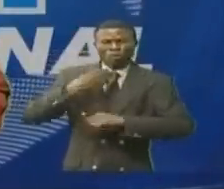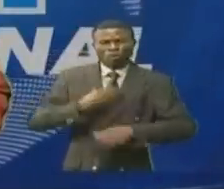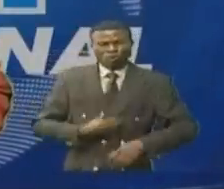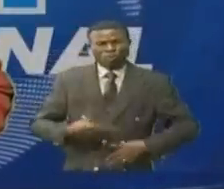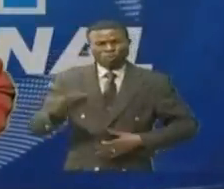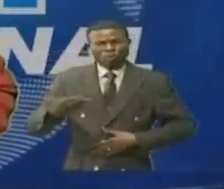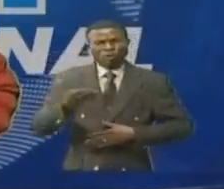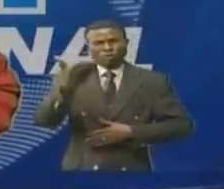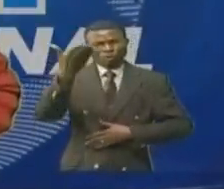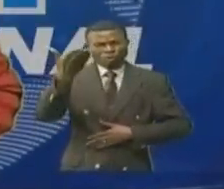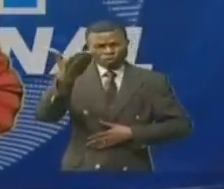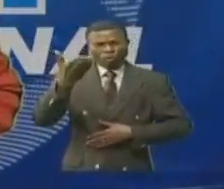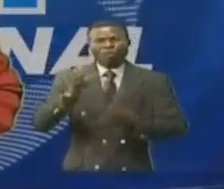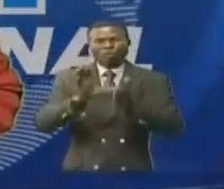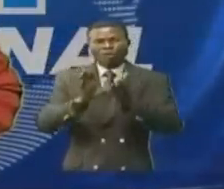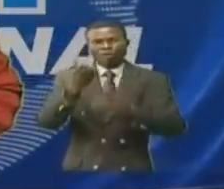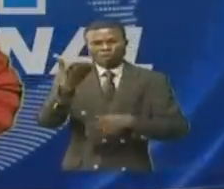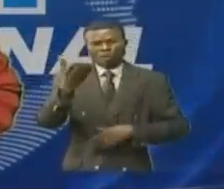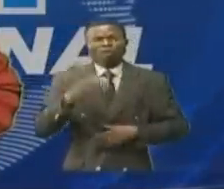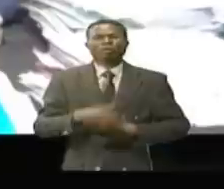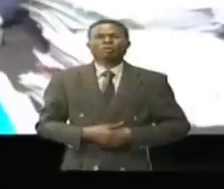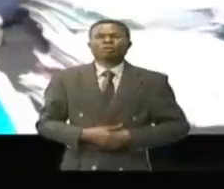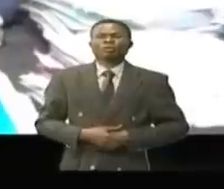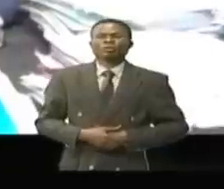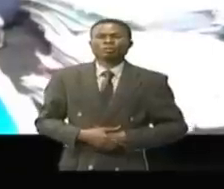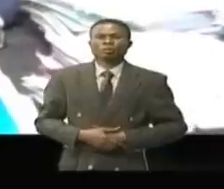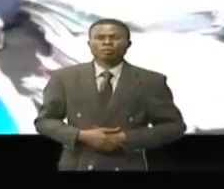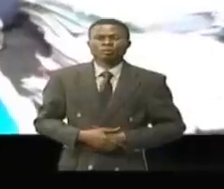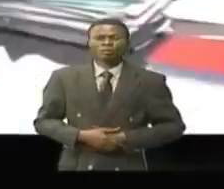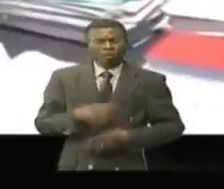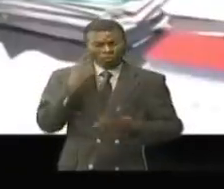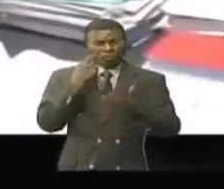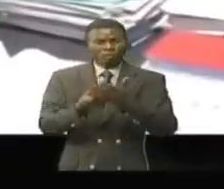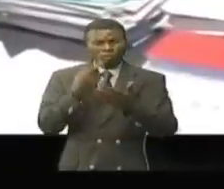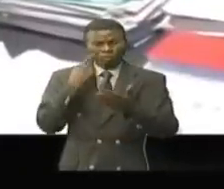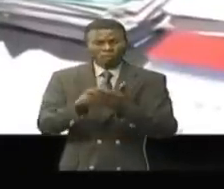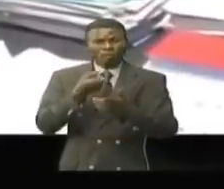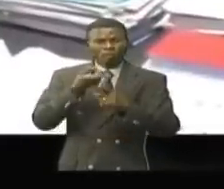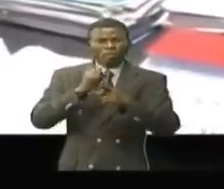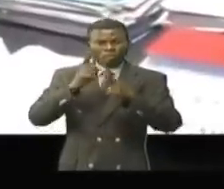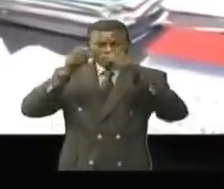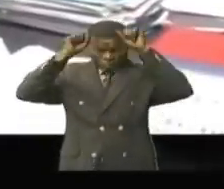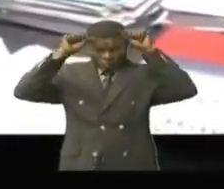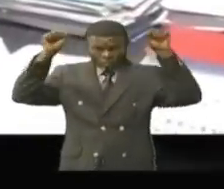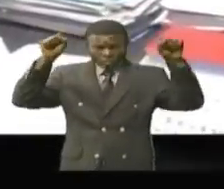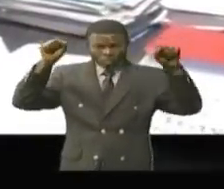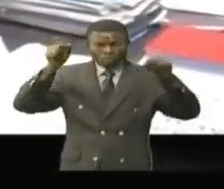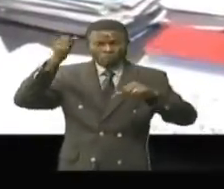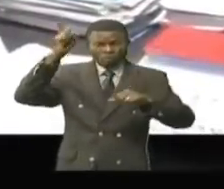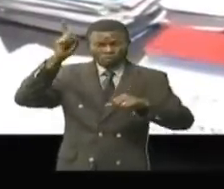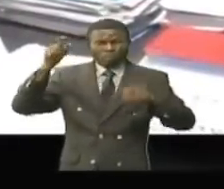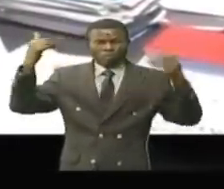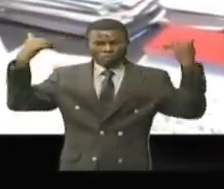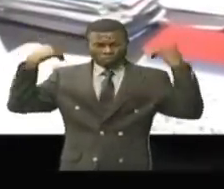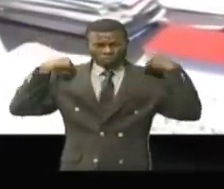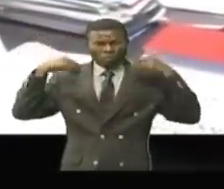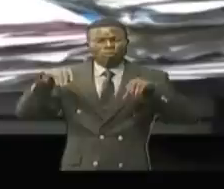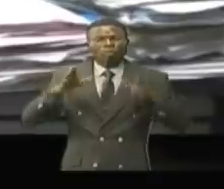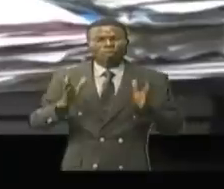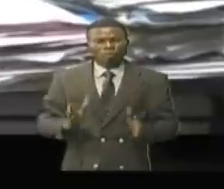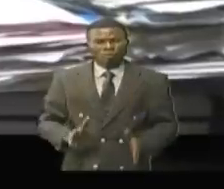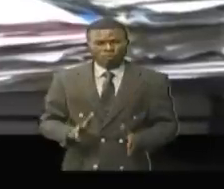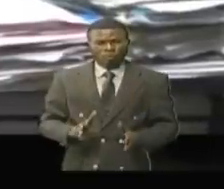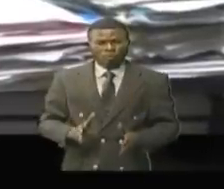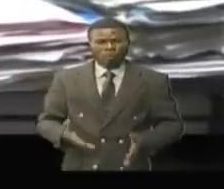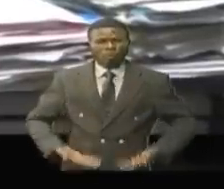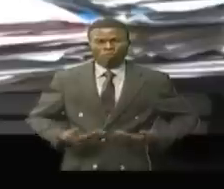Cédric Kenina l'a interviewé pour vous. Les constats viennent du sommet de l'État. Les premiers citoyens de la République décrivent les